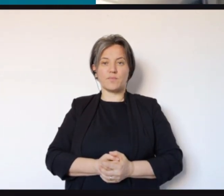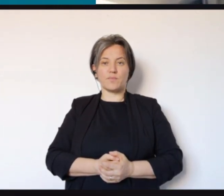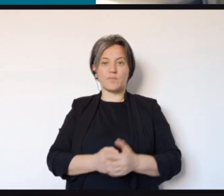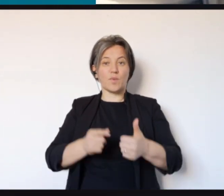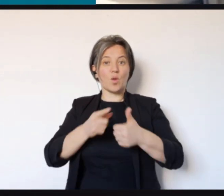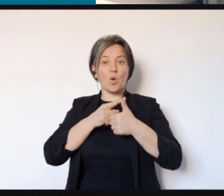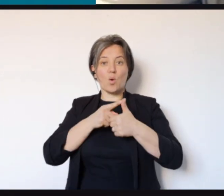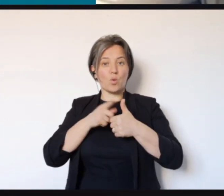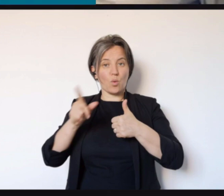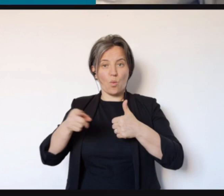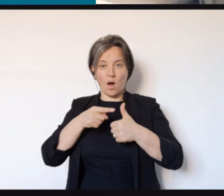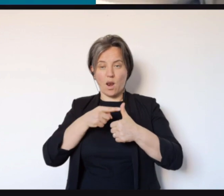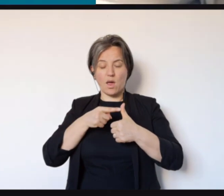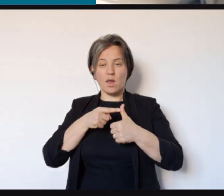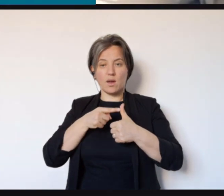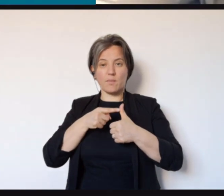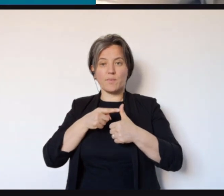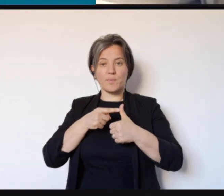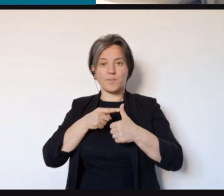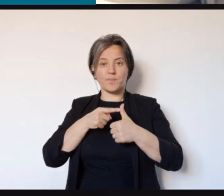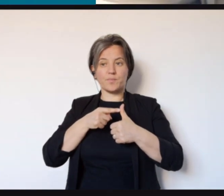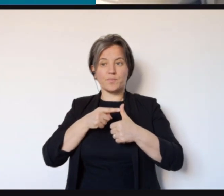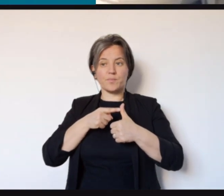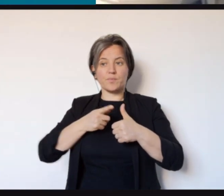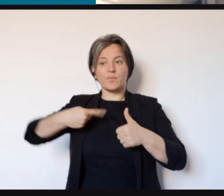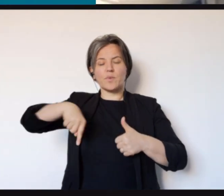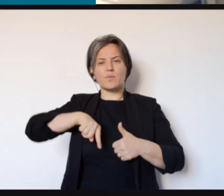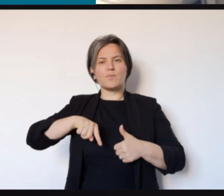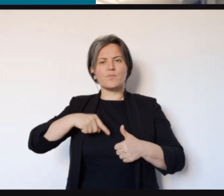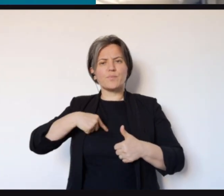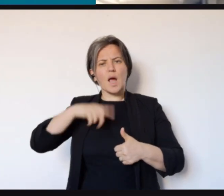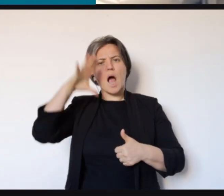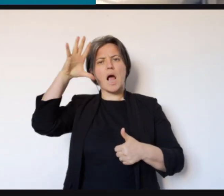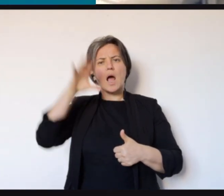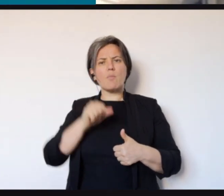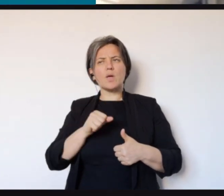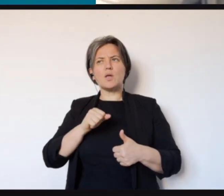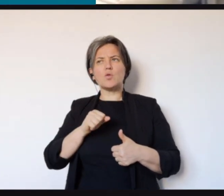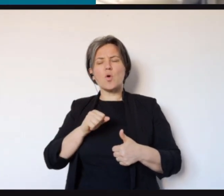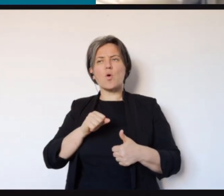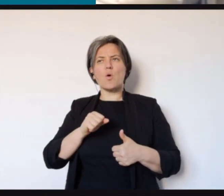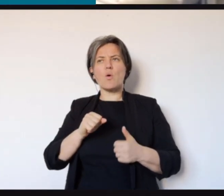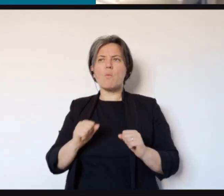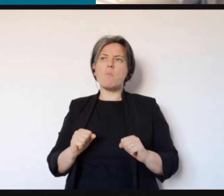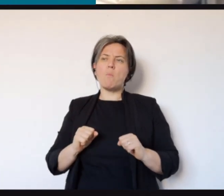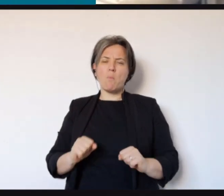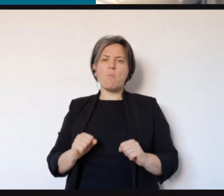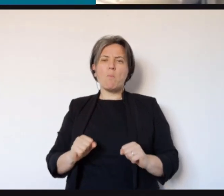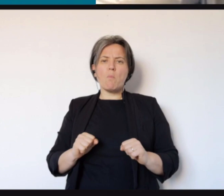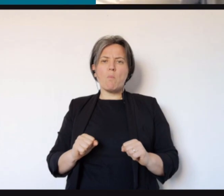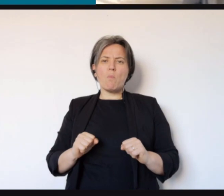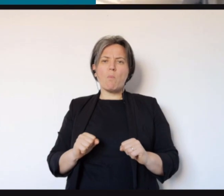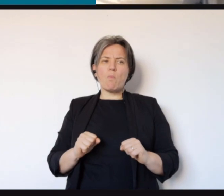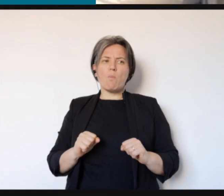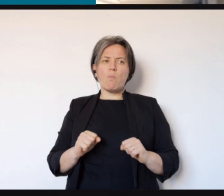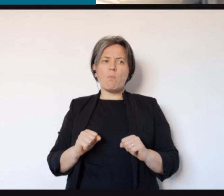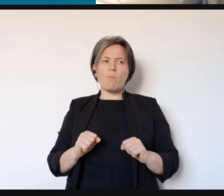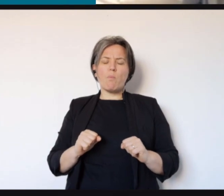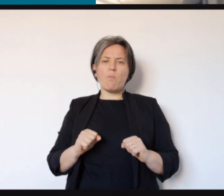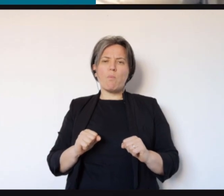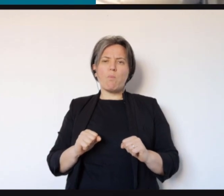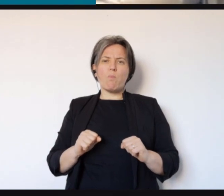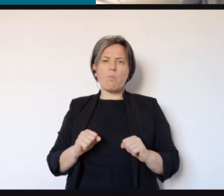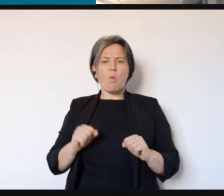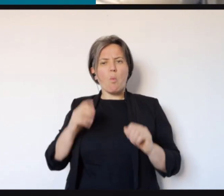è la possibilità, abbiamo capito che c'è una possibilità di uno spazio